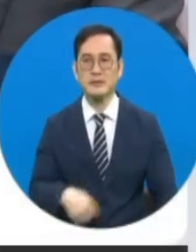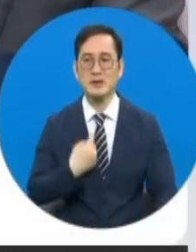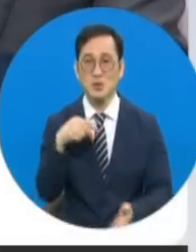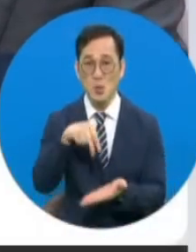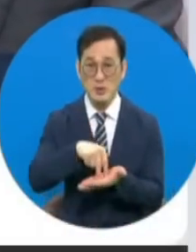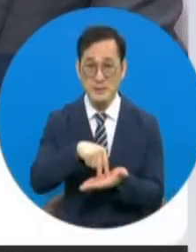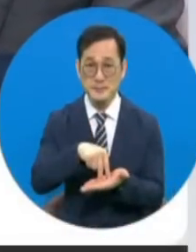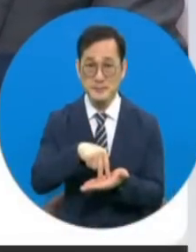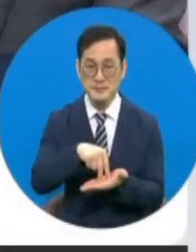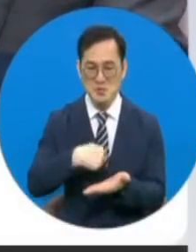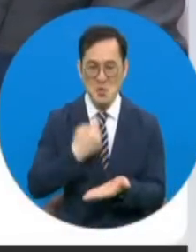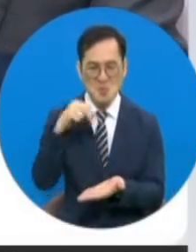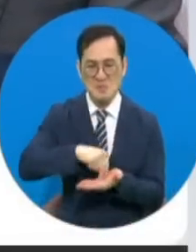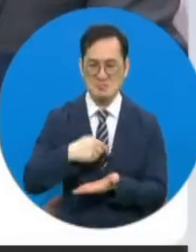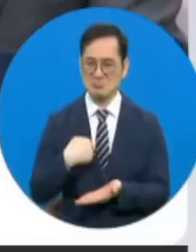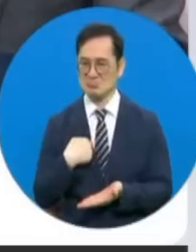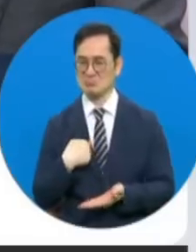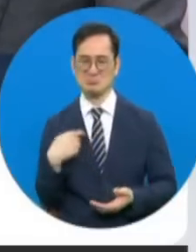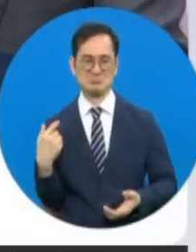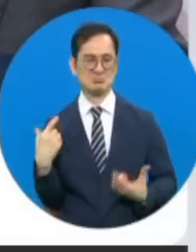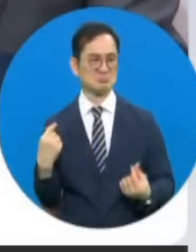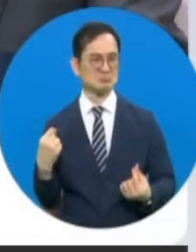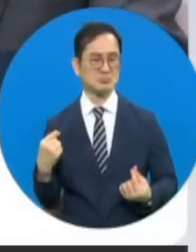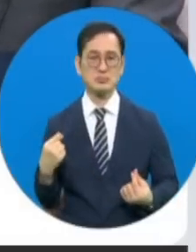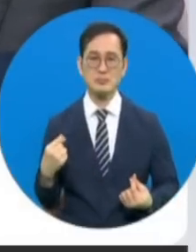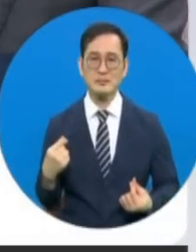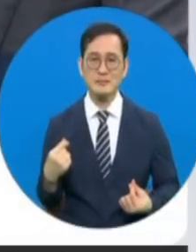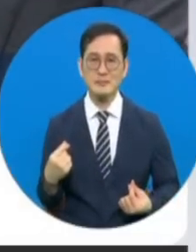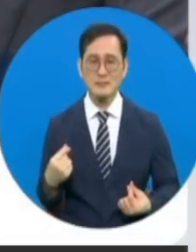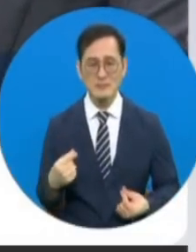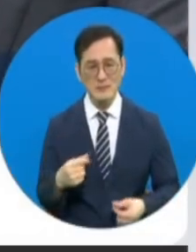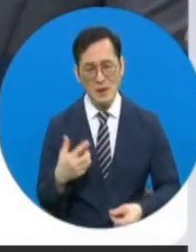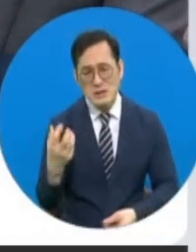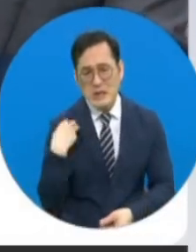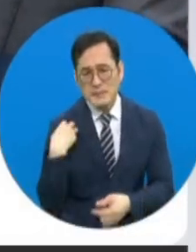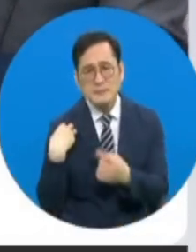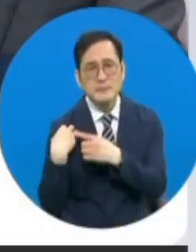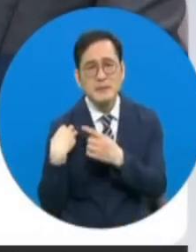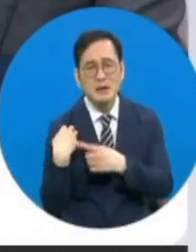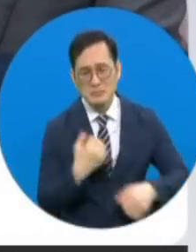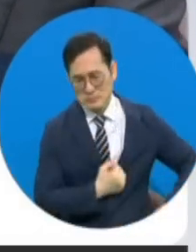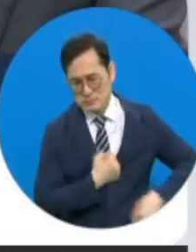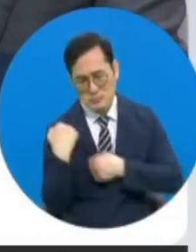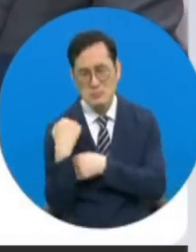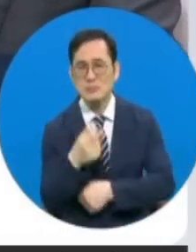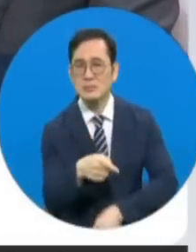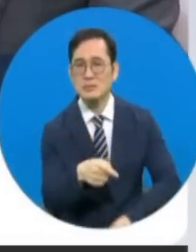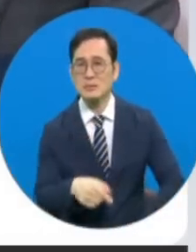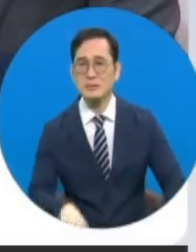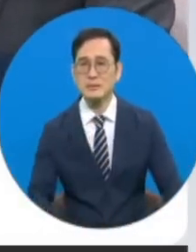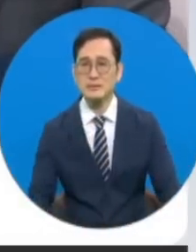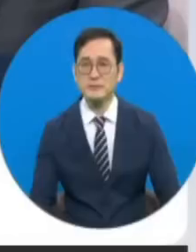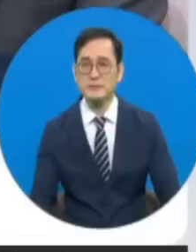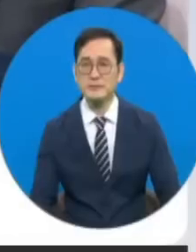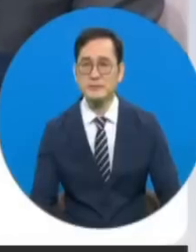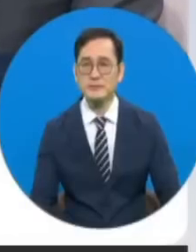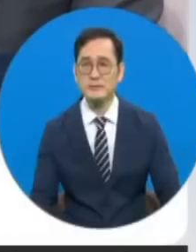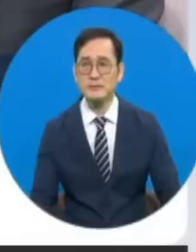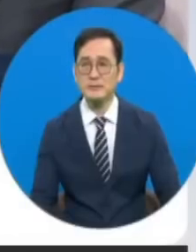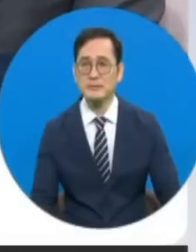독립성만 강조했다는 것이 사실은 이해할 수가 없고요 뭐 만회하는 뭐 한보 양보해서라도 그때는